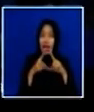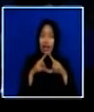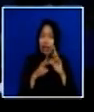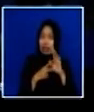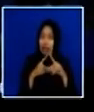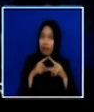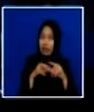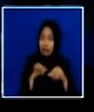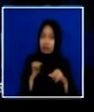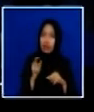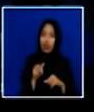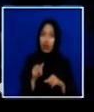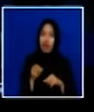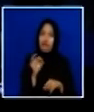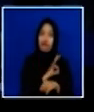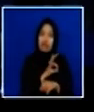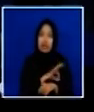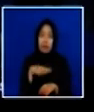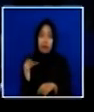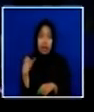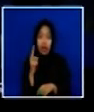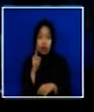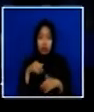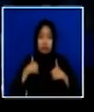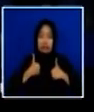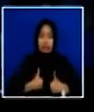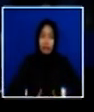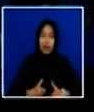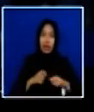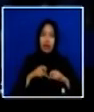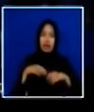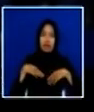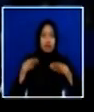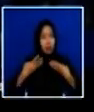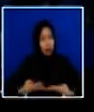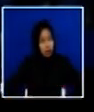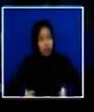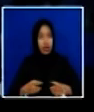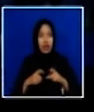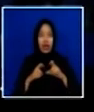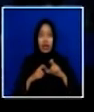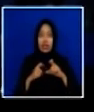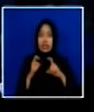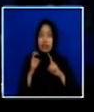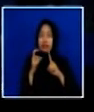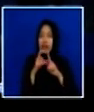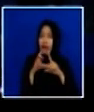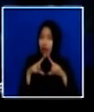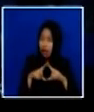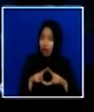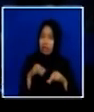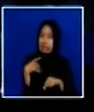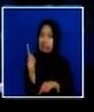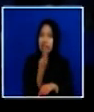menyiapkan baik itu masyarakatnya sdm-nya ya kemudian sumber daya alam kita yang kita tahu bahwa